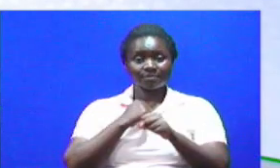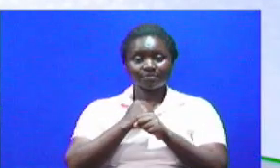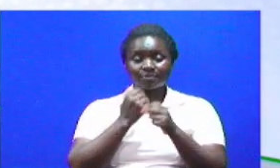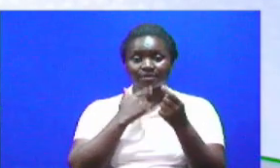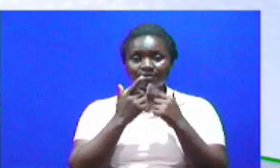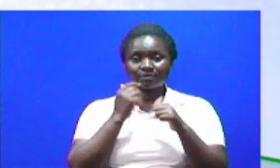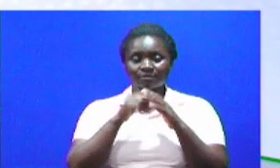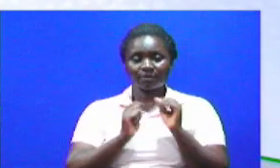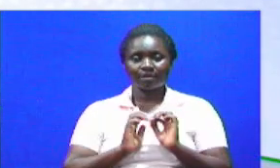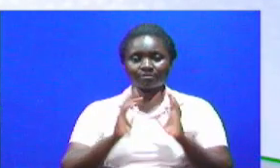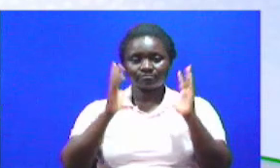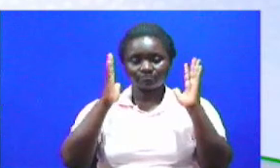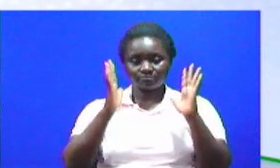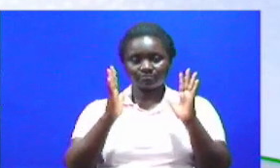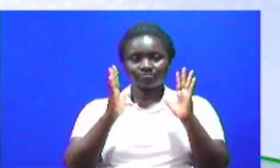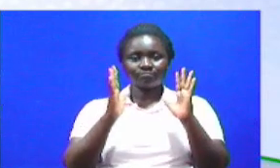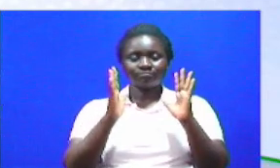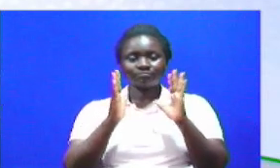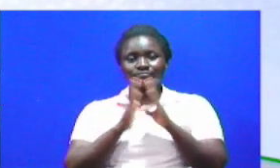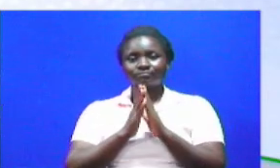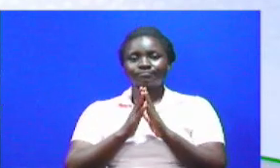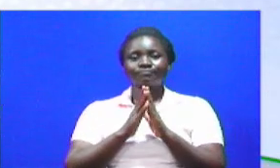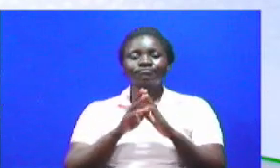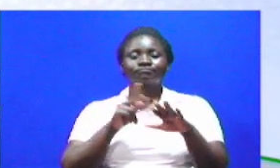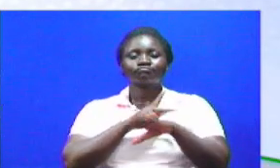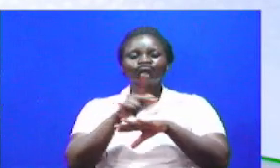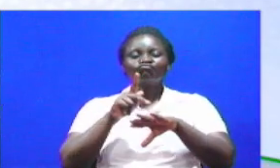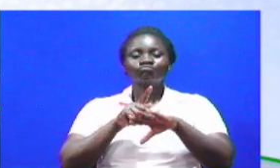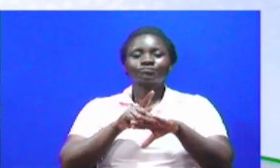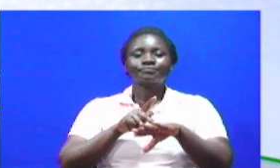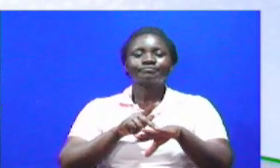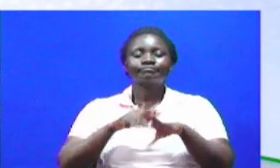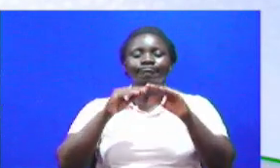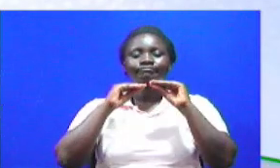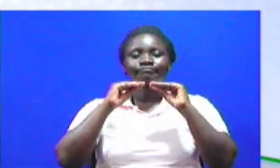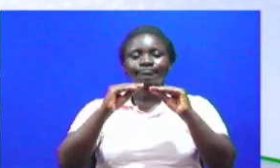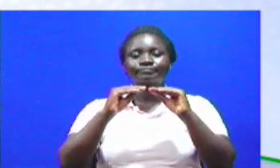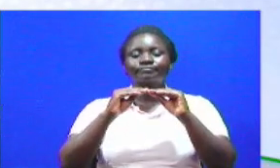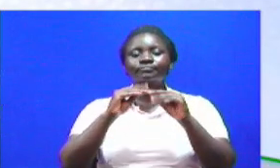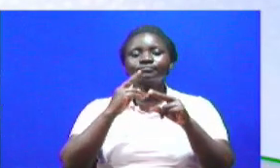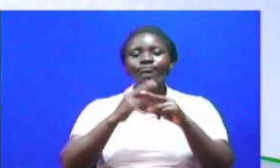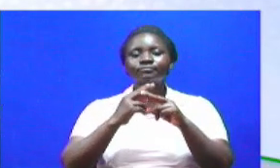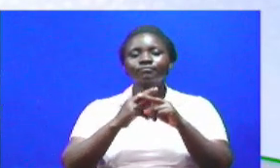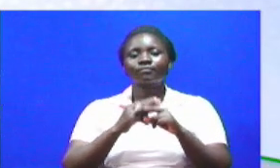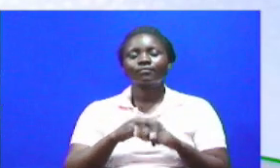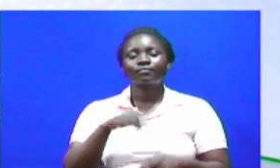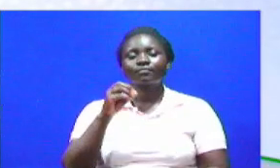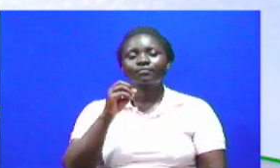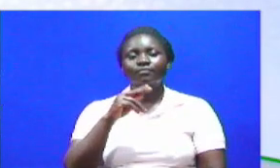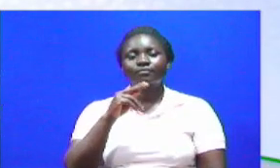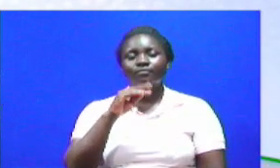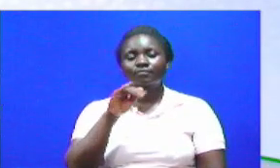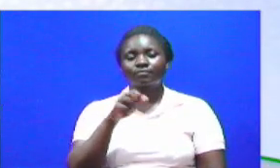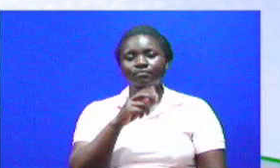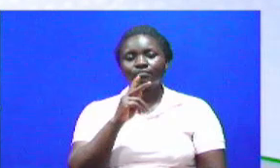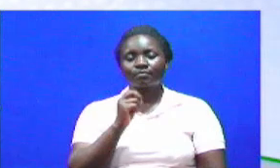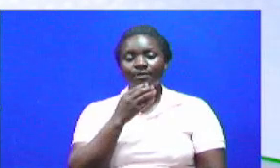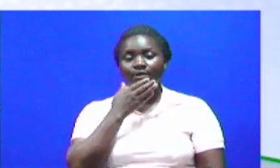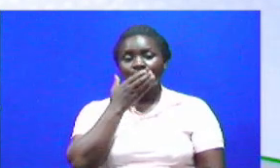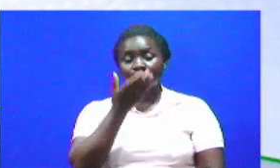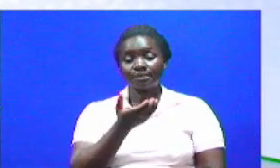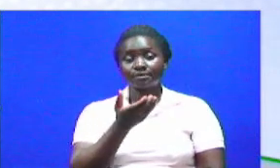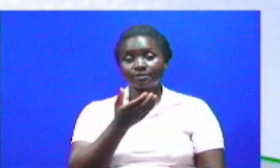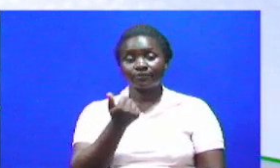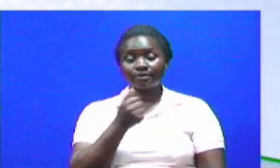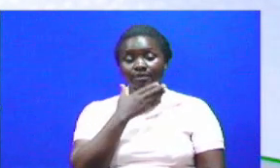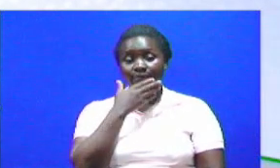kicho umoyego yonigo umwalimu umogosomo roki umonene uwe skuru yo asereta joisuri yo kiabaka kwa ene kiabu na ama chibwa yo maya